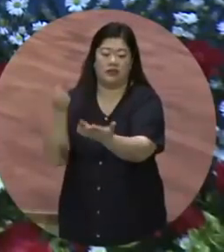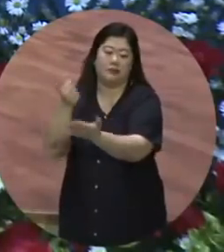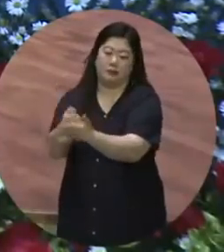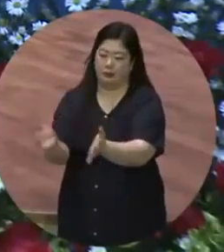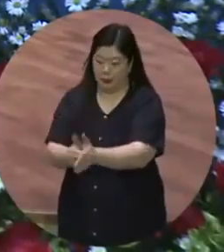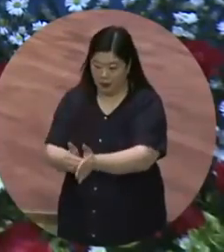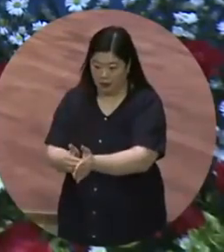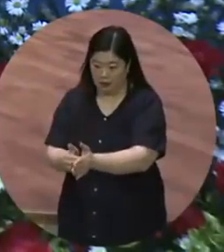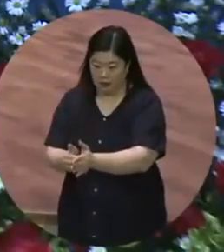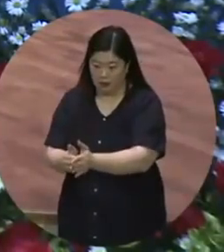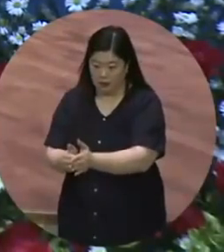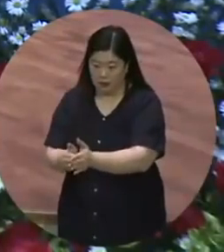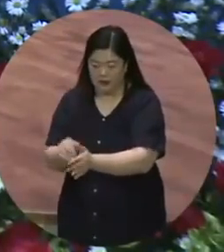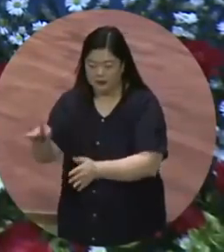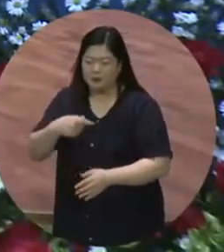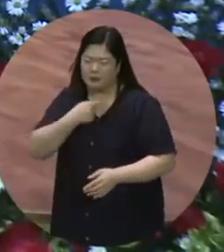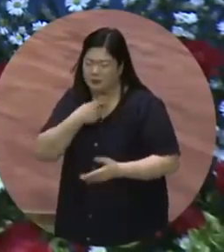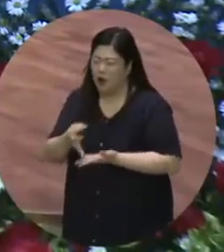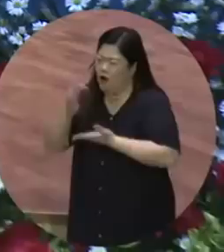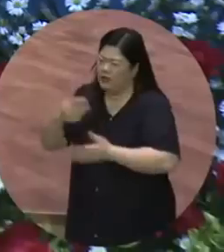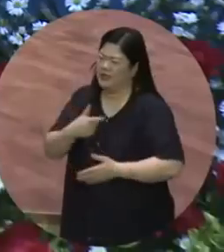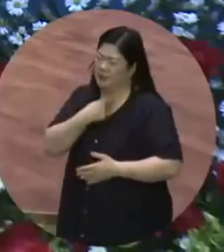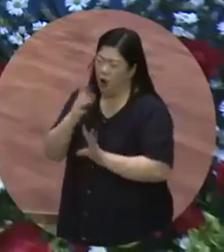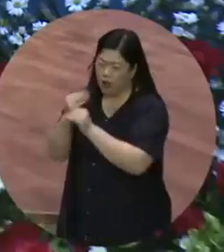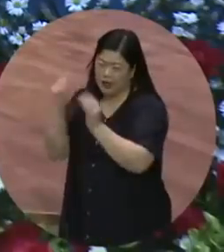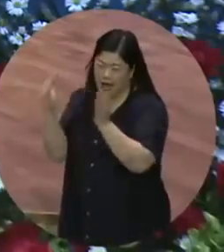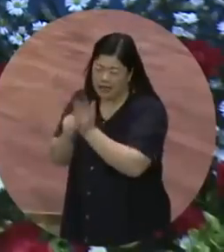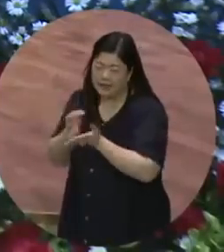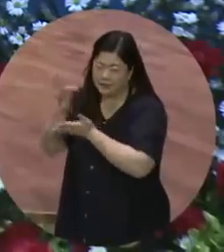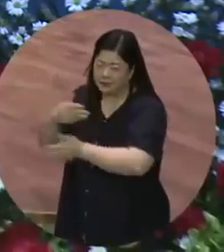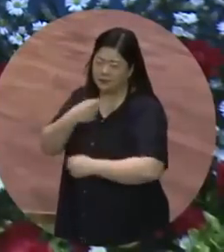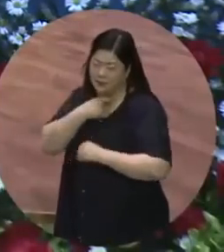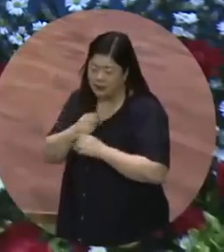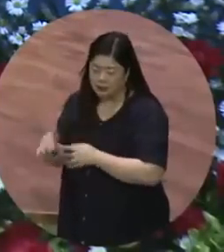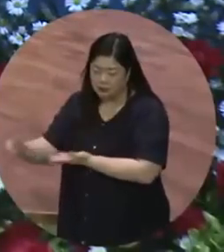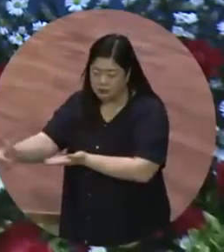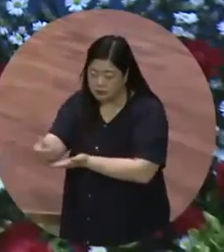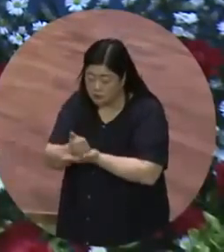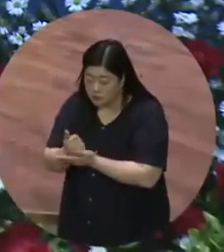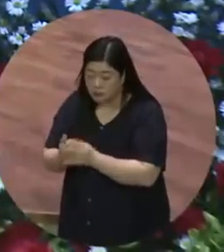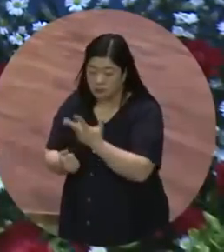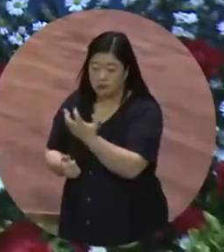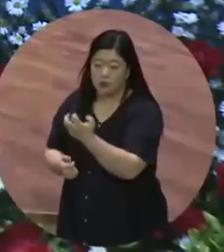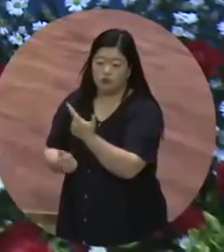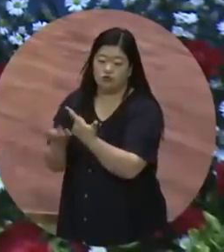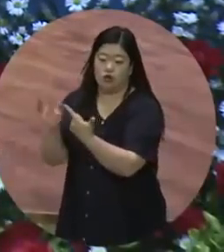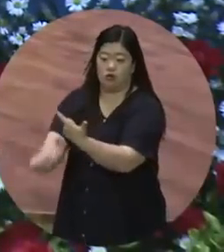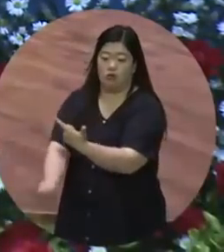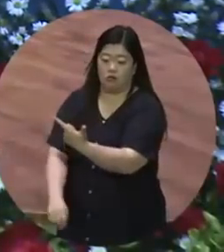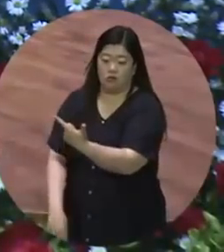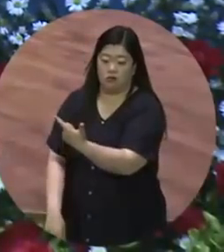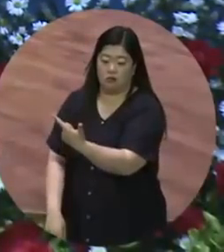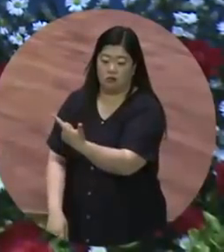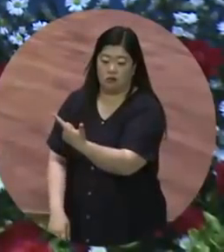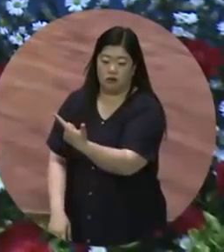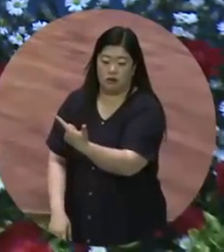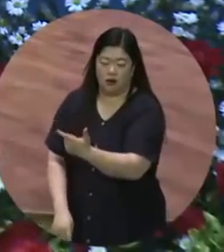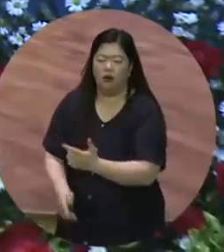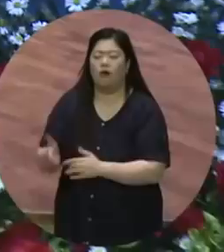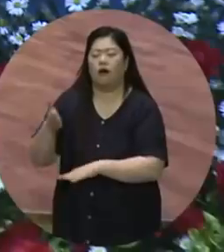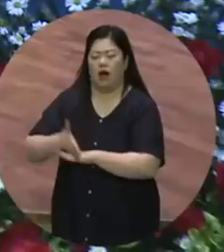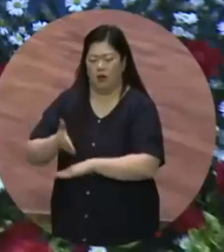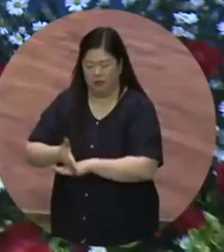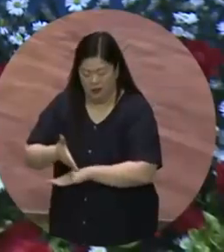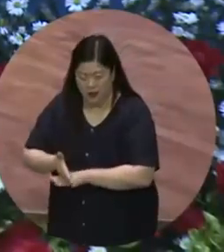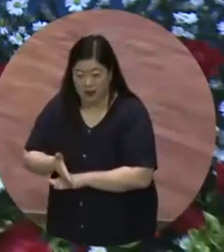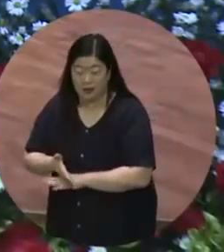이제 그때부터는 이제 그런 거 안 해도 얼마든지 일상 헌금 가지고 원금 갖고 갚을 수 있으니까 그렇게 이번에